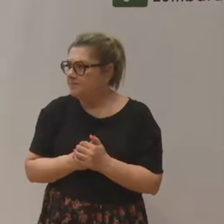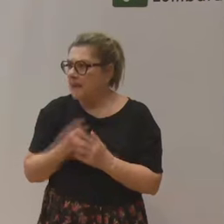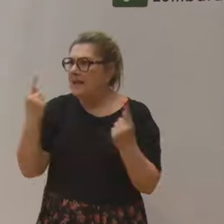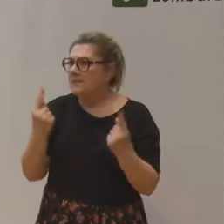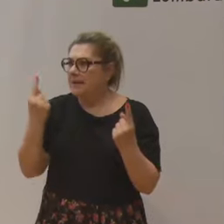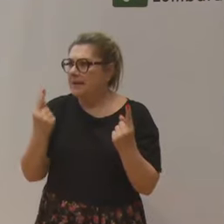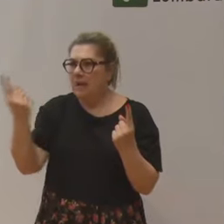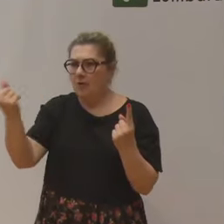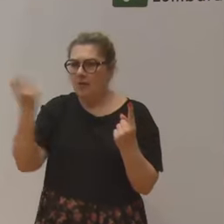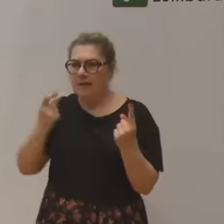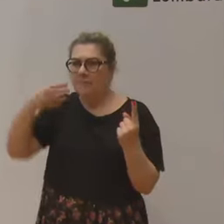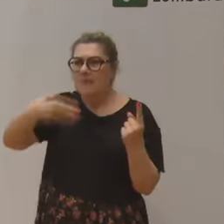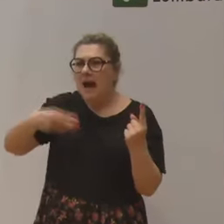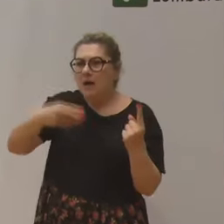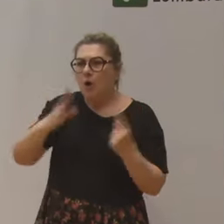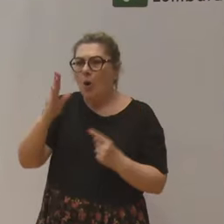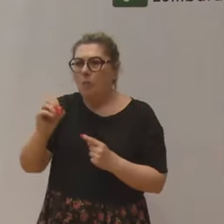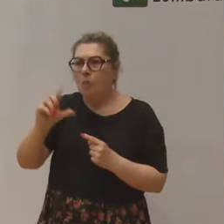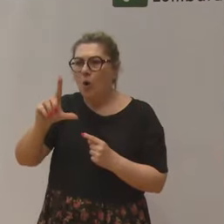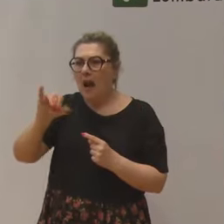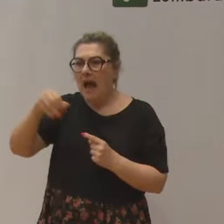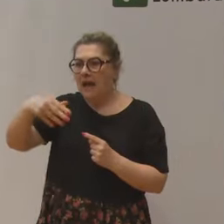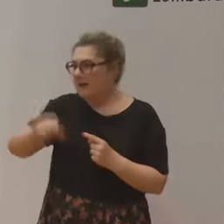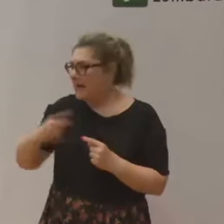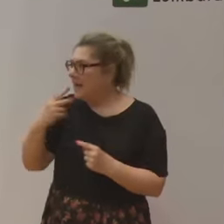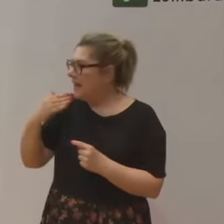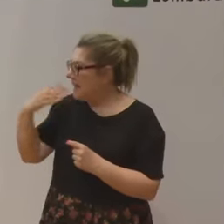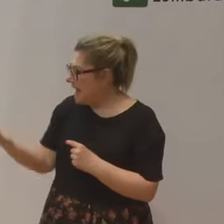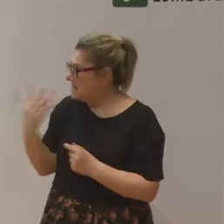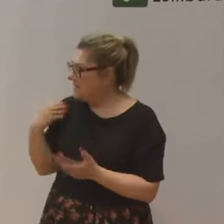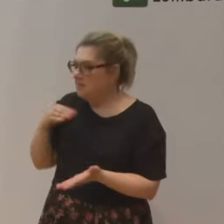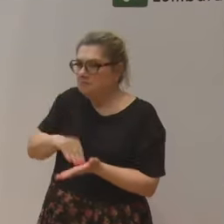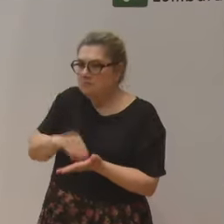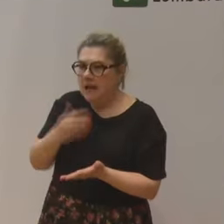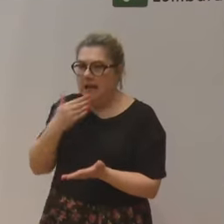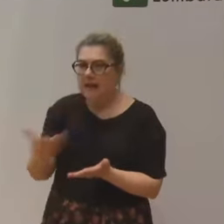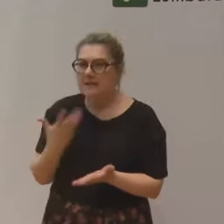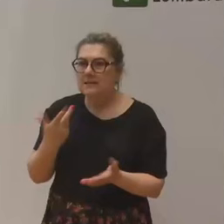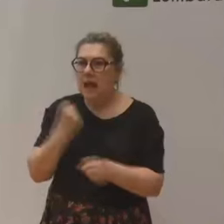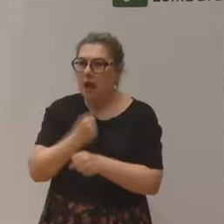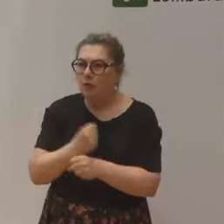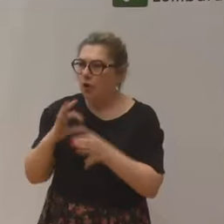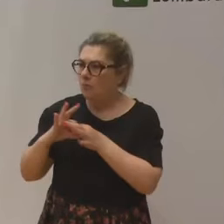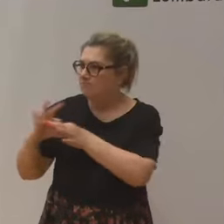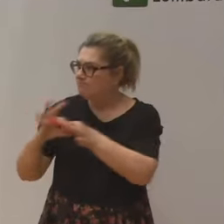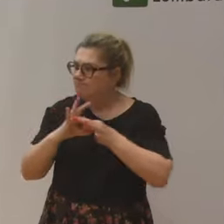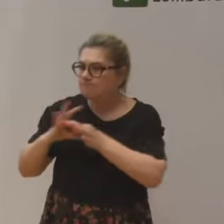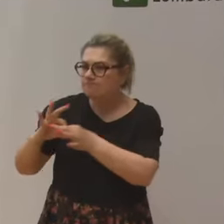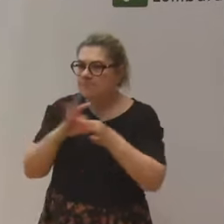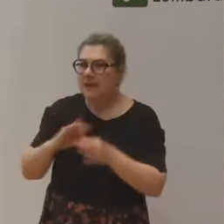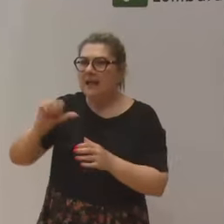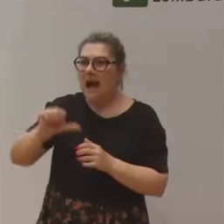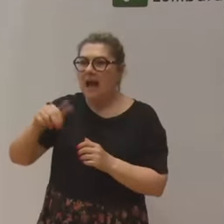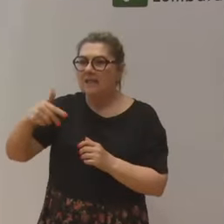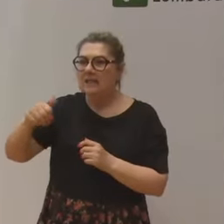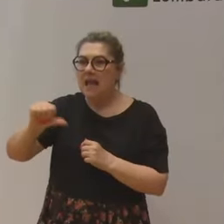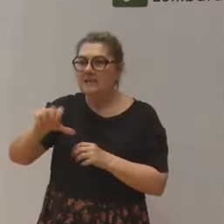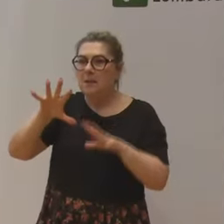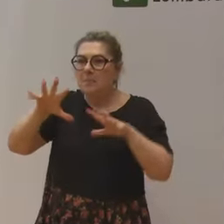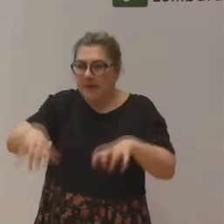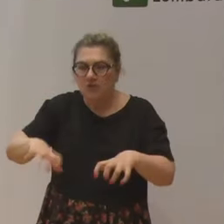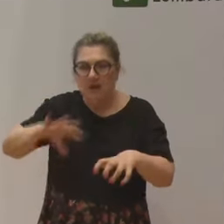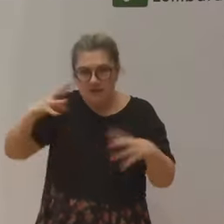Aspettiamo anche il Marco Bollani. Grazie, dottor Gillini, intanto per questo grande lavoro di raccordo che è stato fatto da ATS Brescia con tutte